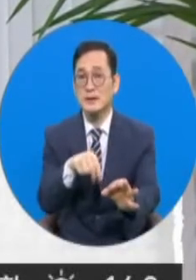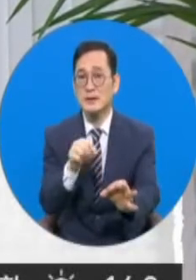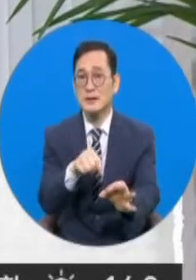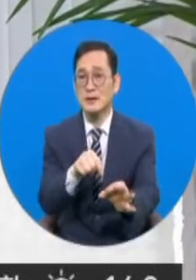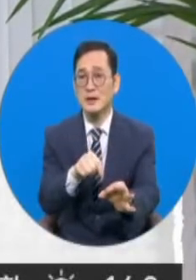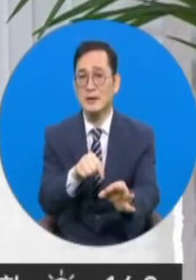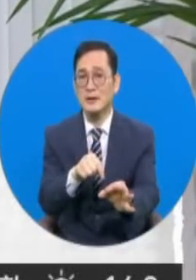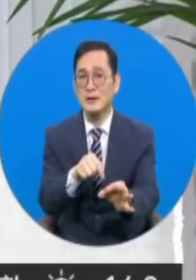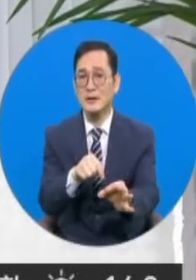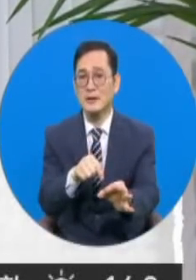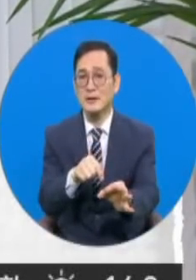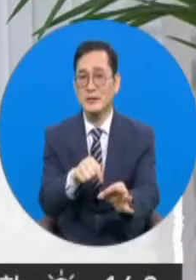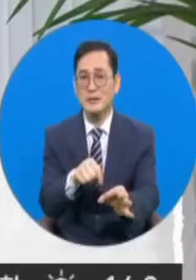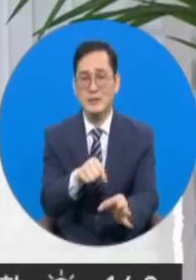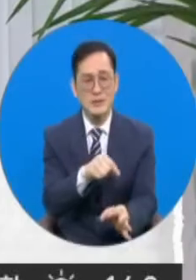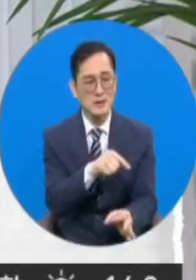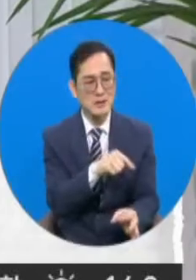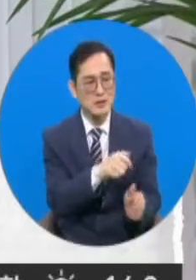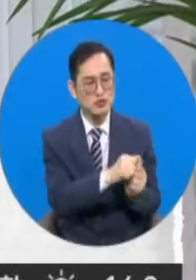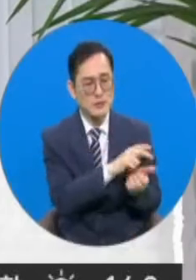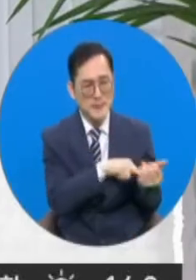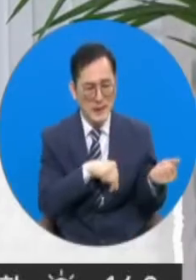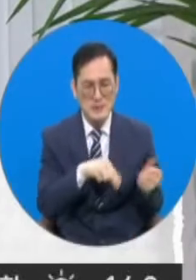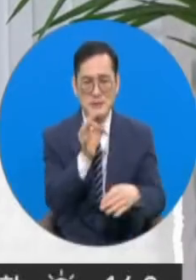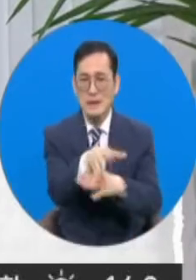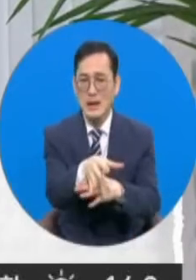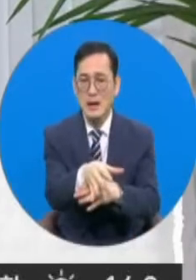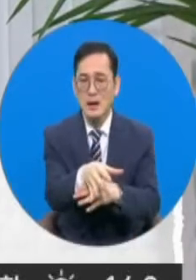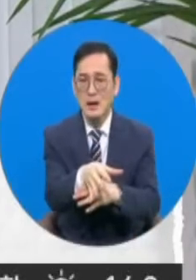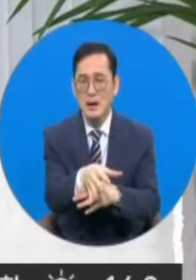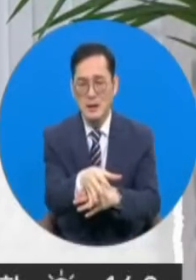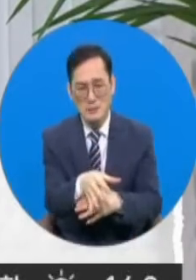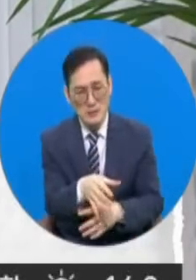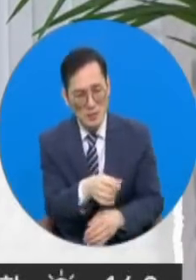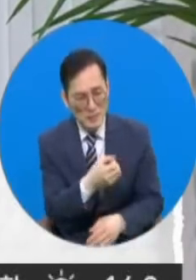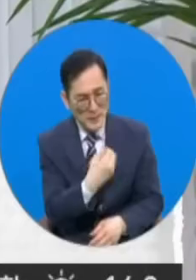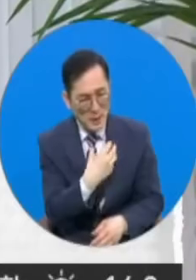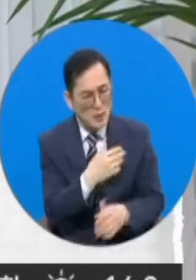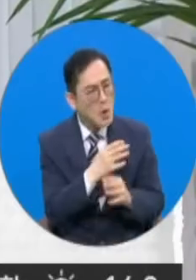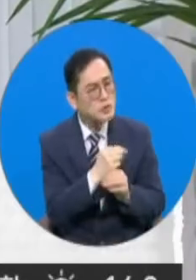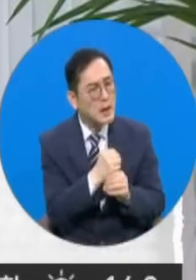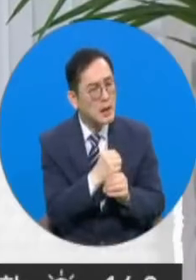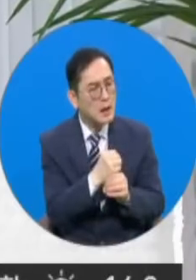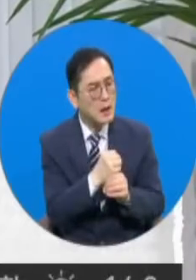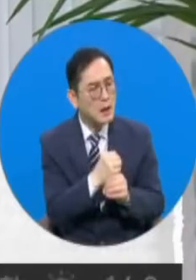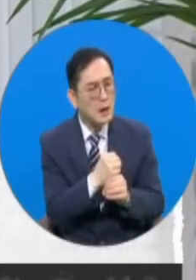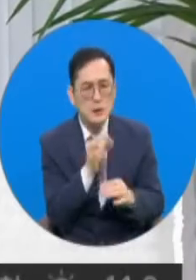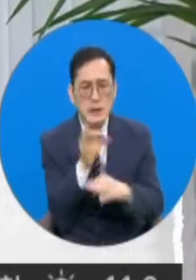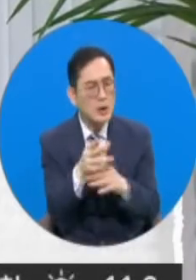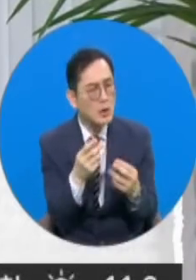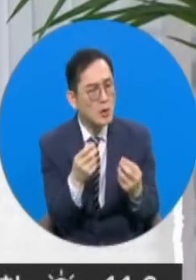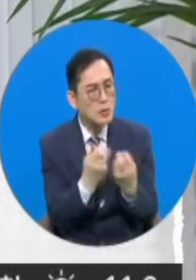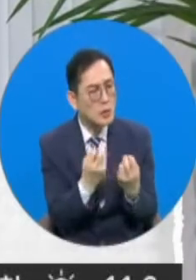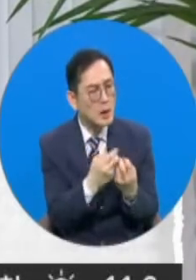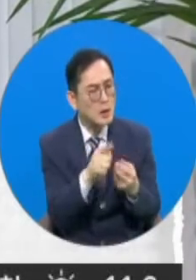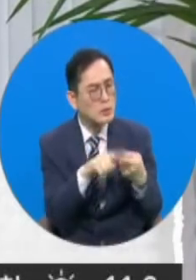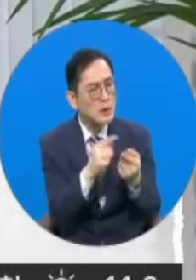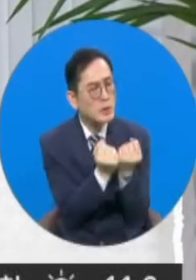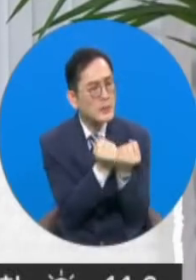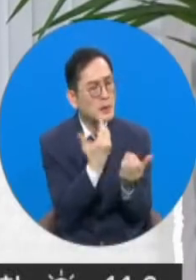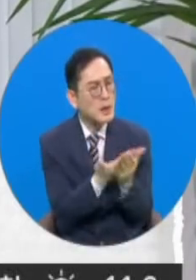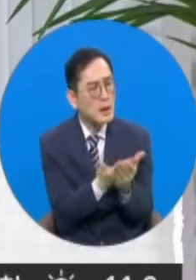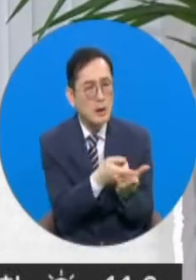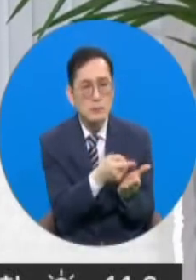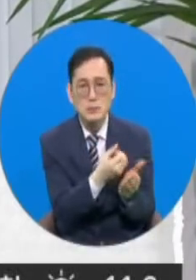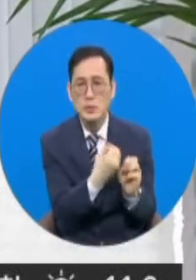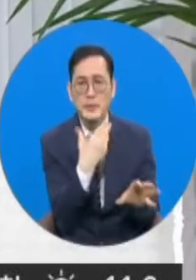예금으로 샀다고 이렇게 얘기를 하고 있는데 그러면 어느 시기에 어떤 코인을 어떻게 샀느냐 이걸이 얘기해 줘야 하니 이것이 해명될 수 있는